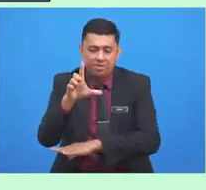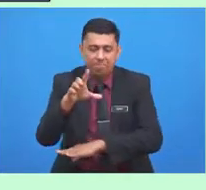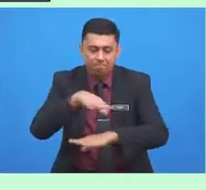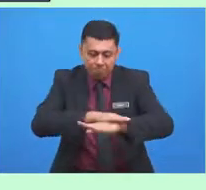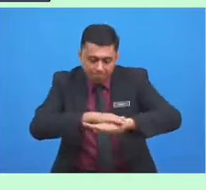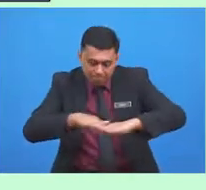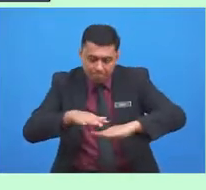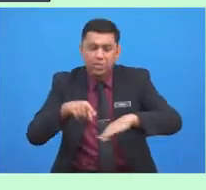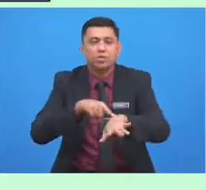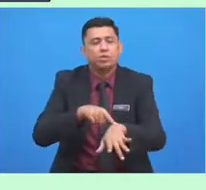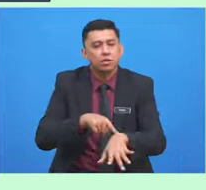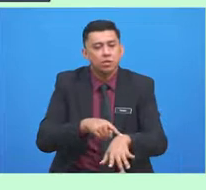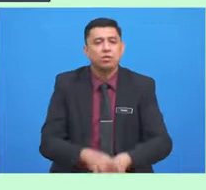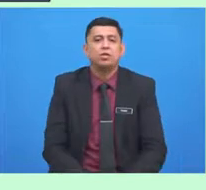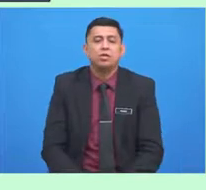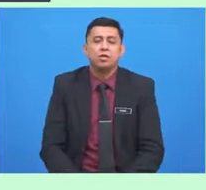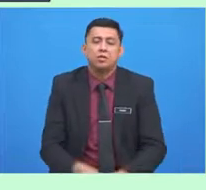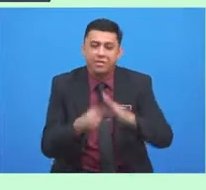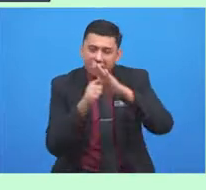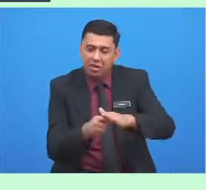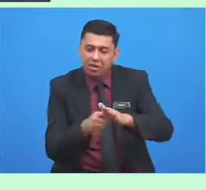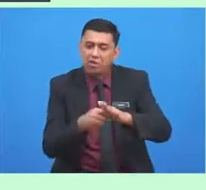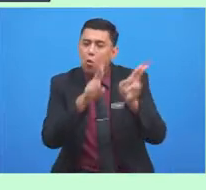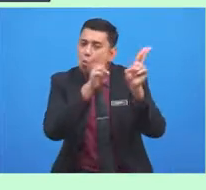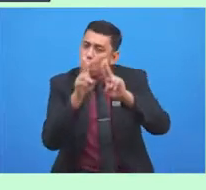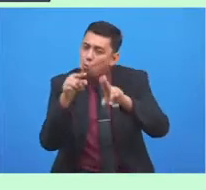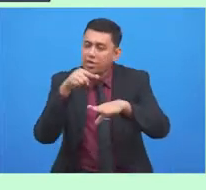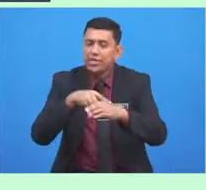berbanding dengan tekanan udara di atmosfera.